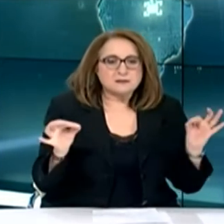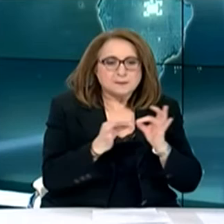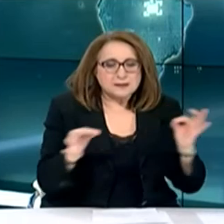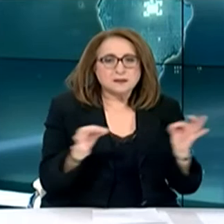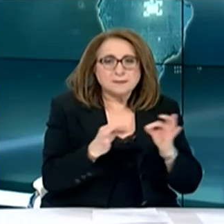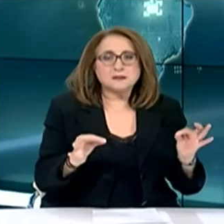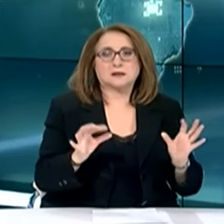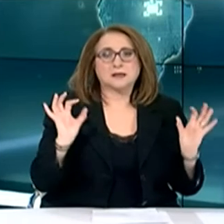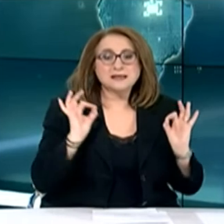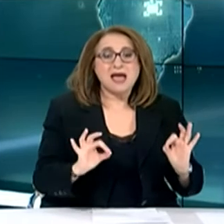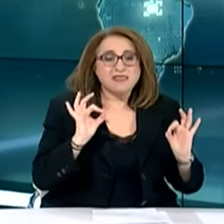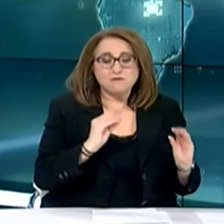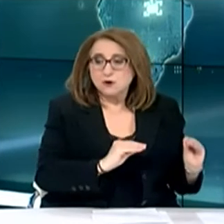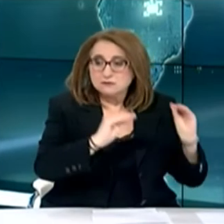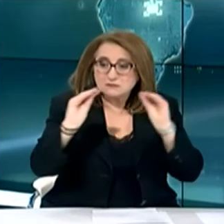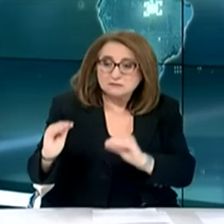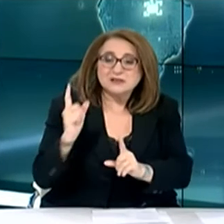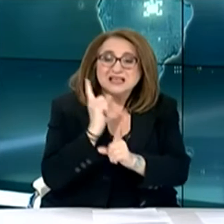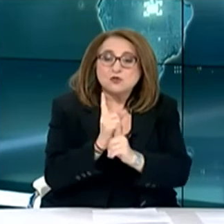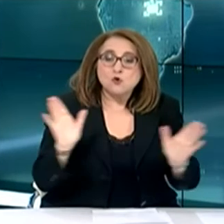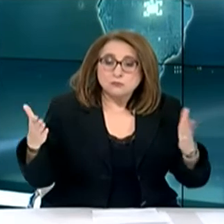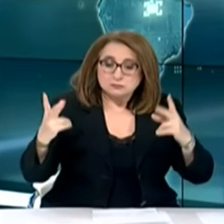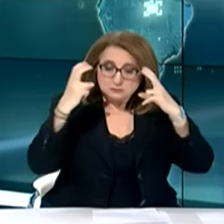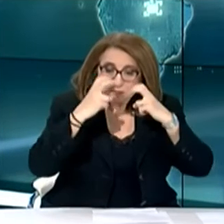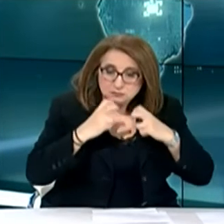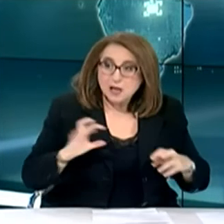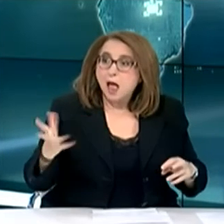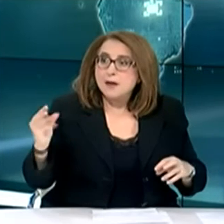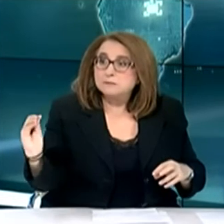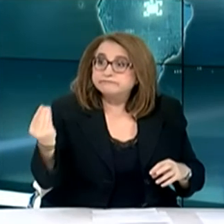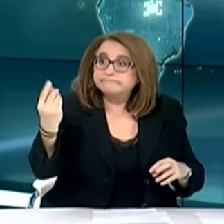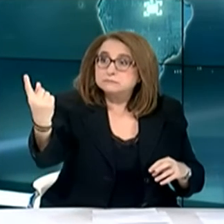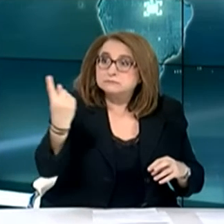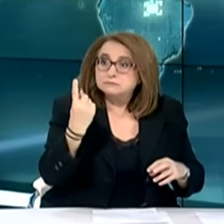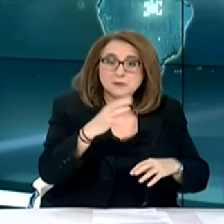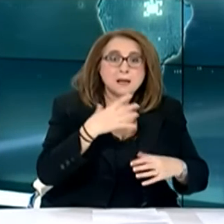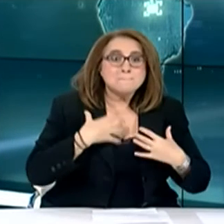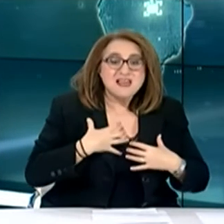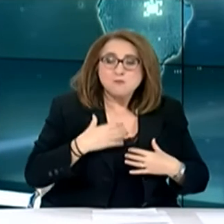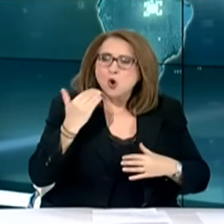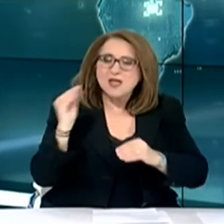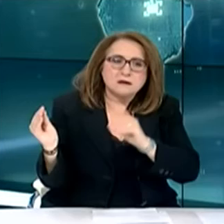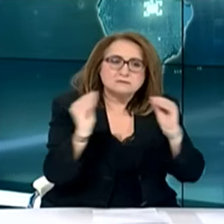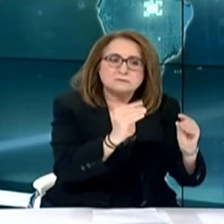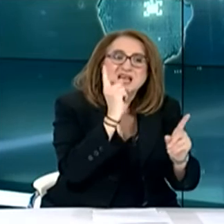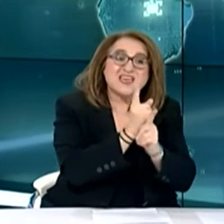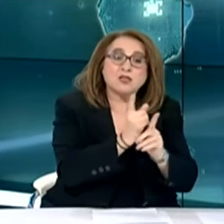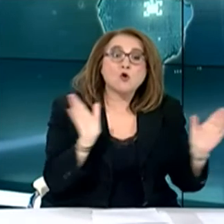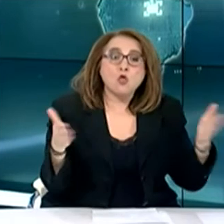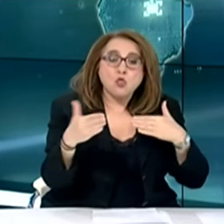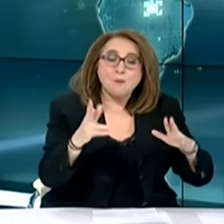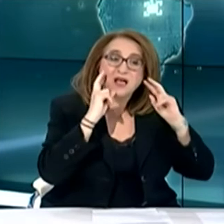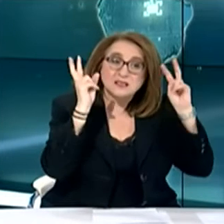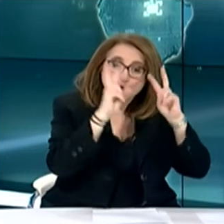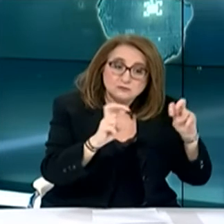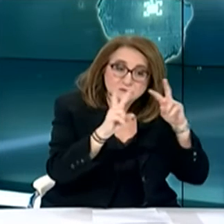να οδηγείται στον ειδικό χώρο διαλογής, να λαμβάνετε τα κατάλληλα μέτρα, να ελέγχετε αν πρέπει να ελεγχθεί. Σας είπα κάποια ειδικά κριτήρια.